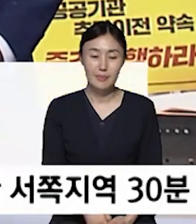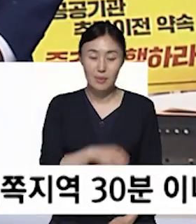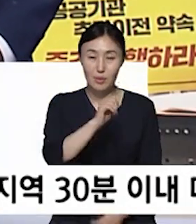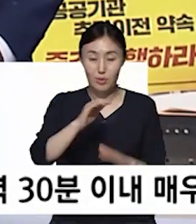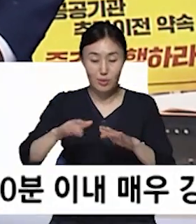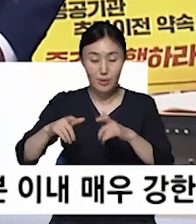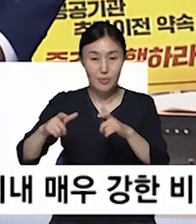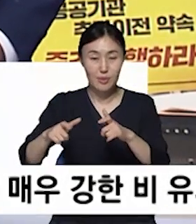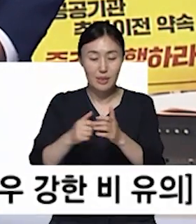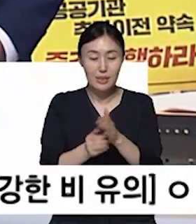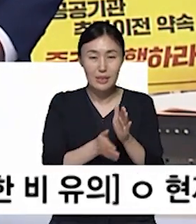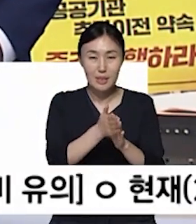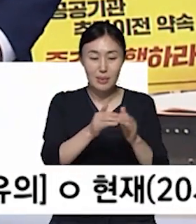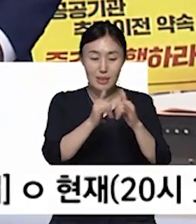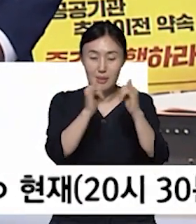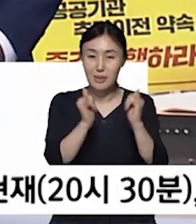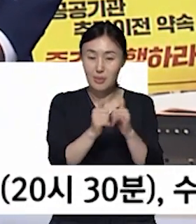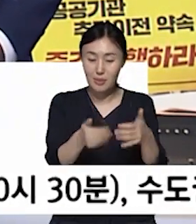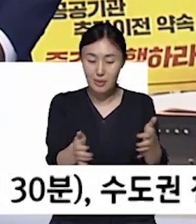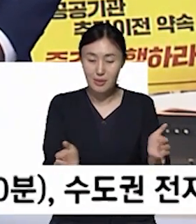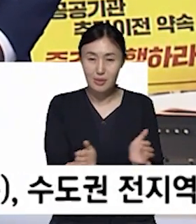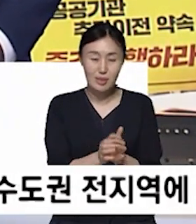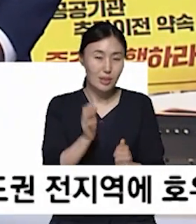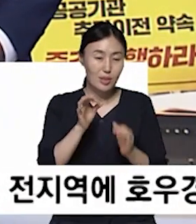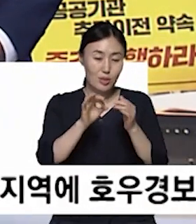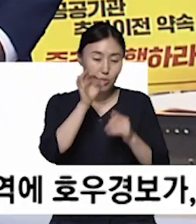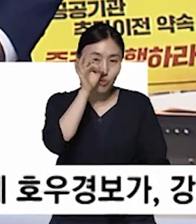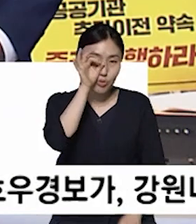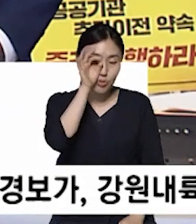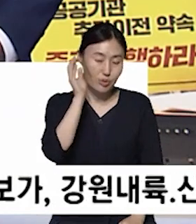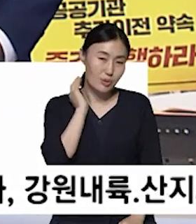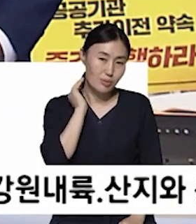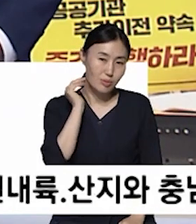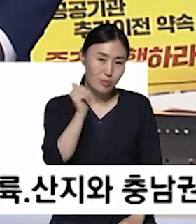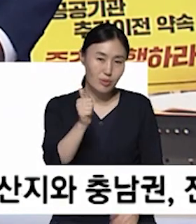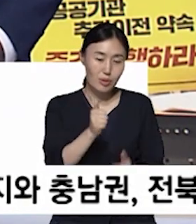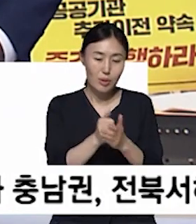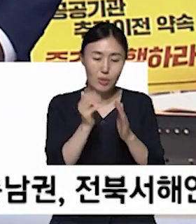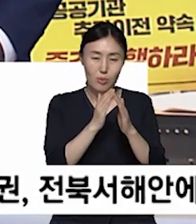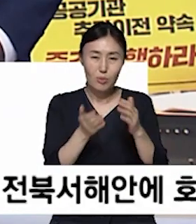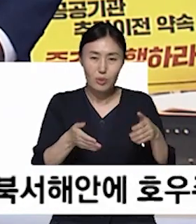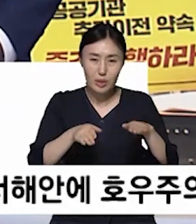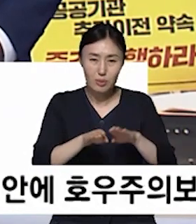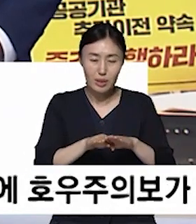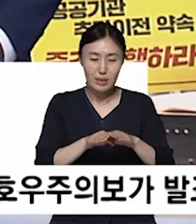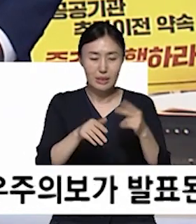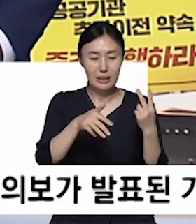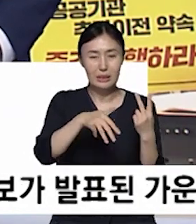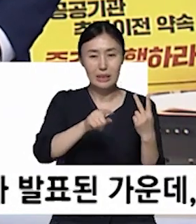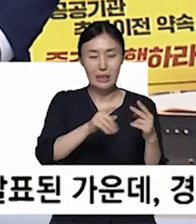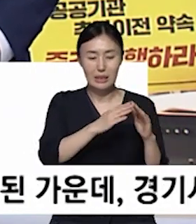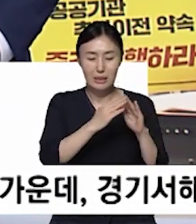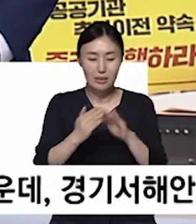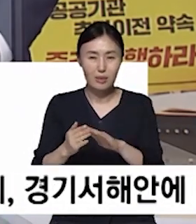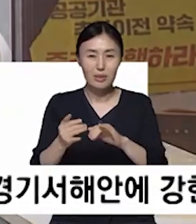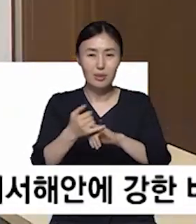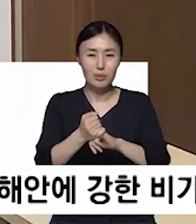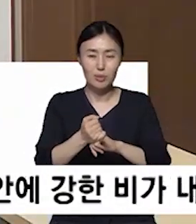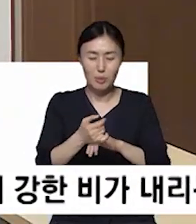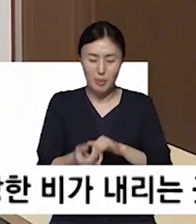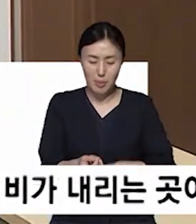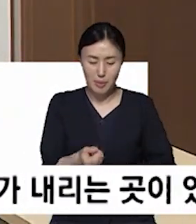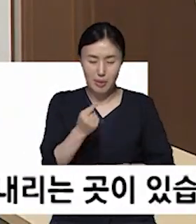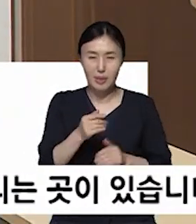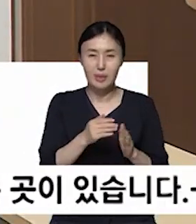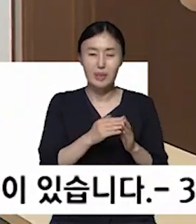광주 전남 지역 시민사회단체가 윤석열 정부가 공공기관 2차 이전 약속을 조속히 이행하라고 촉구했습니다. 공공기관